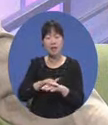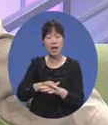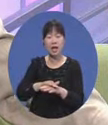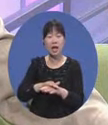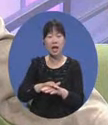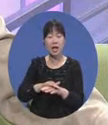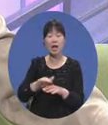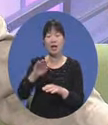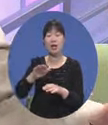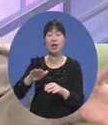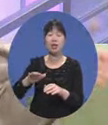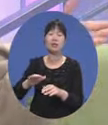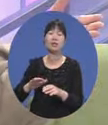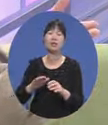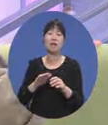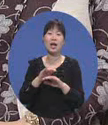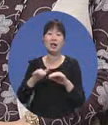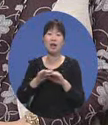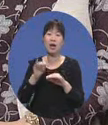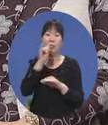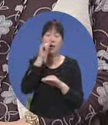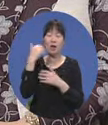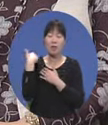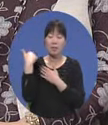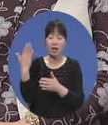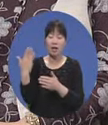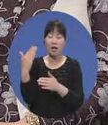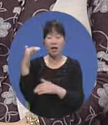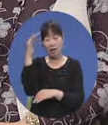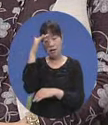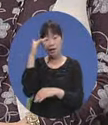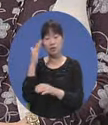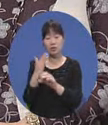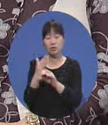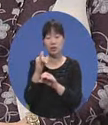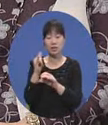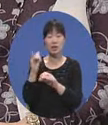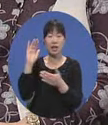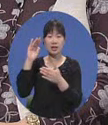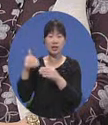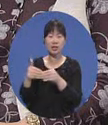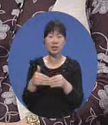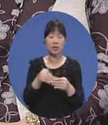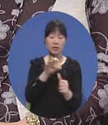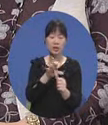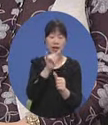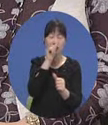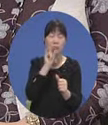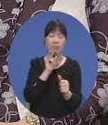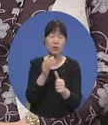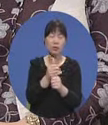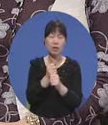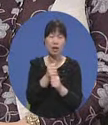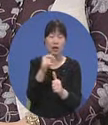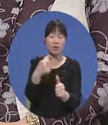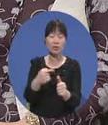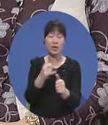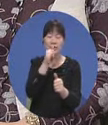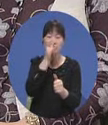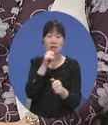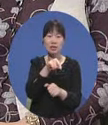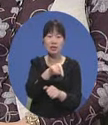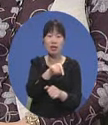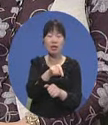분위기를 누를 수 있는 거죠. 그런데 이 방관하고 있는 이 아이들을 데리고 자꾸 야단을 치거나 붙잡아놓고 뭘 훈계하거나